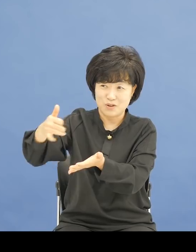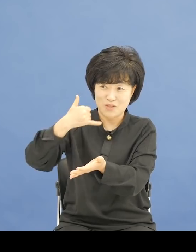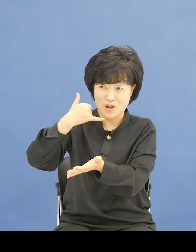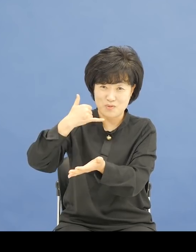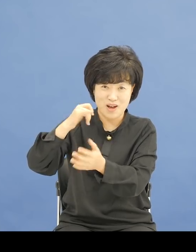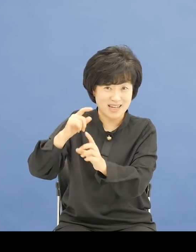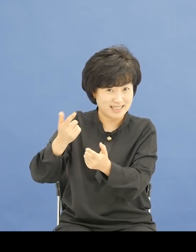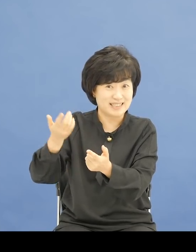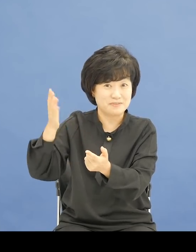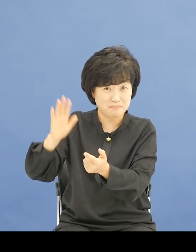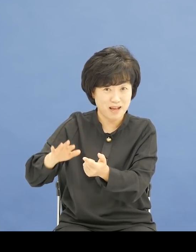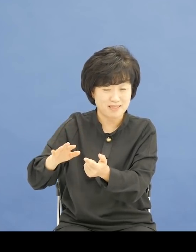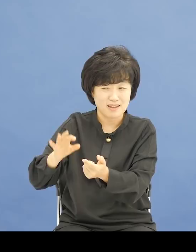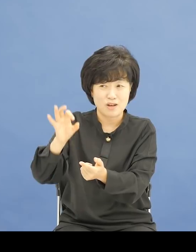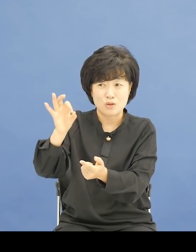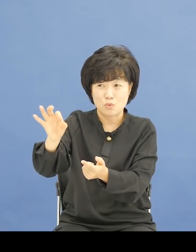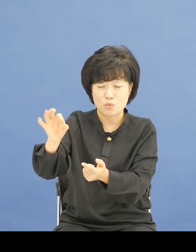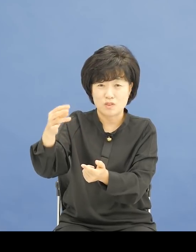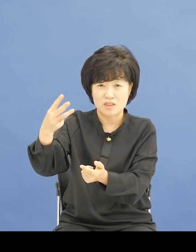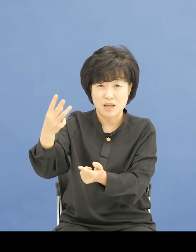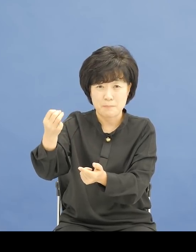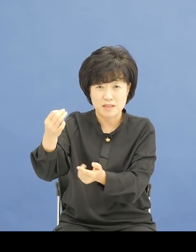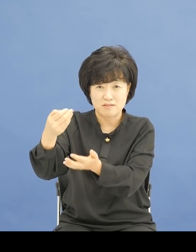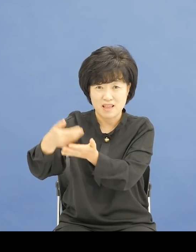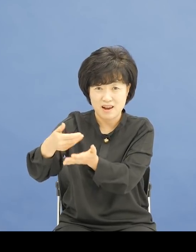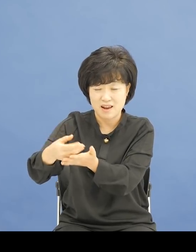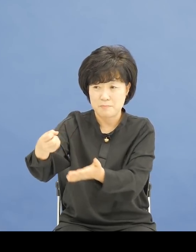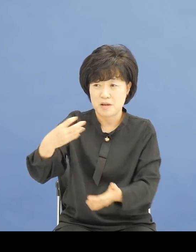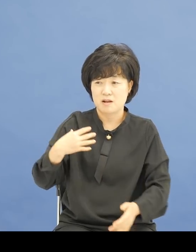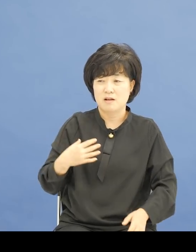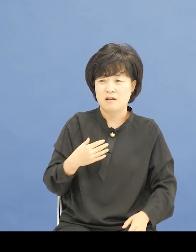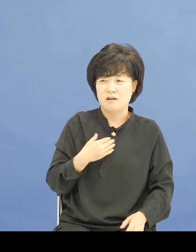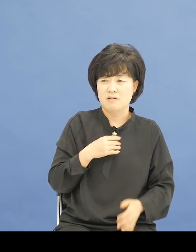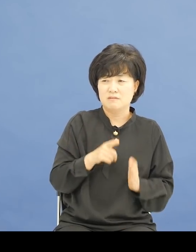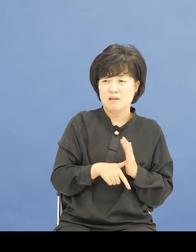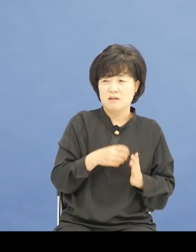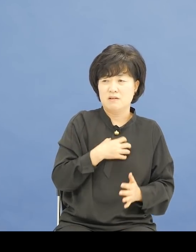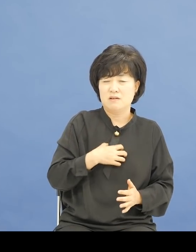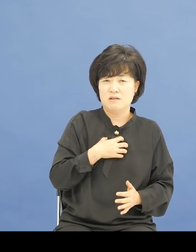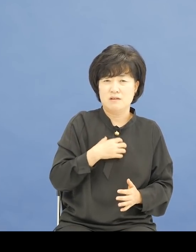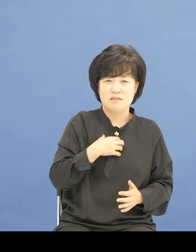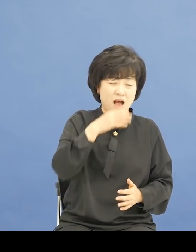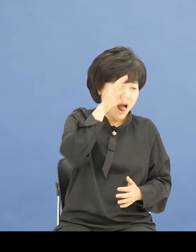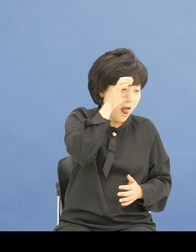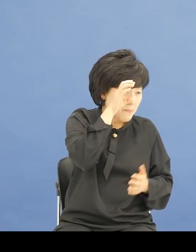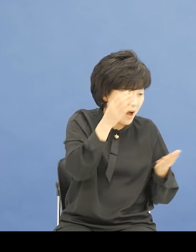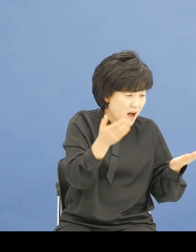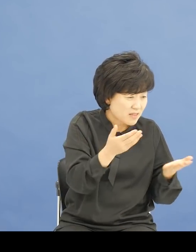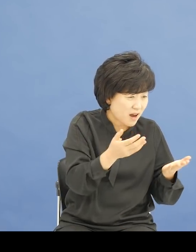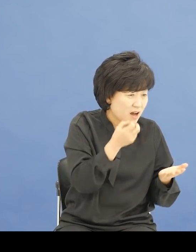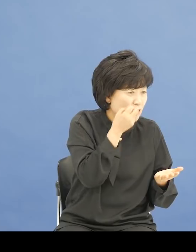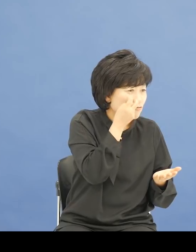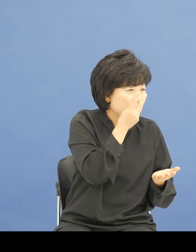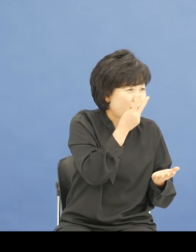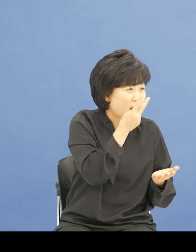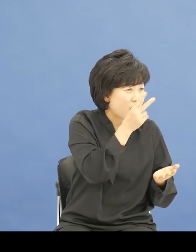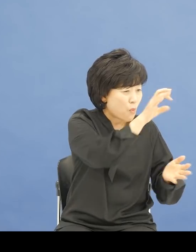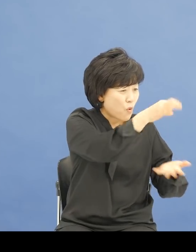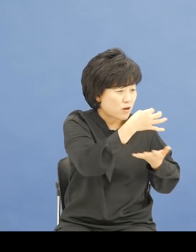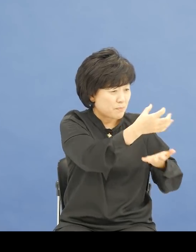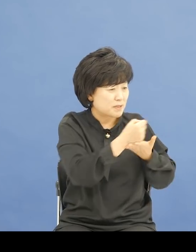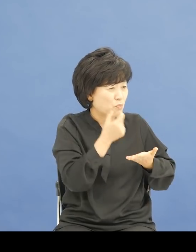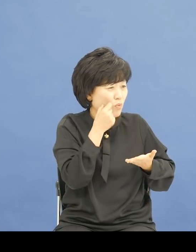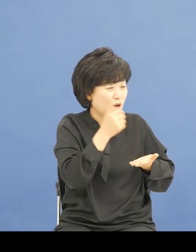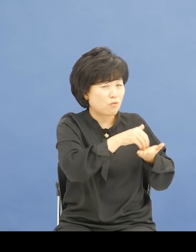네네. 그렇게 연락 왔을 때 제가 너무 속이 상한 겁니다. 왜냐하면 제가 그때 당시 알바하던 가게에서 2달치 월급도